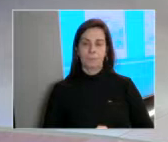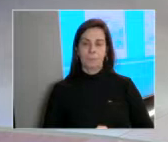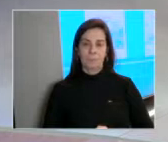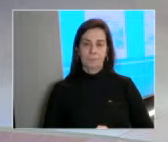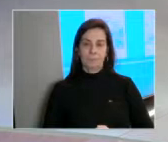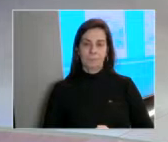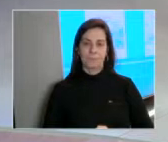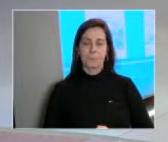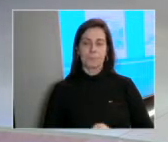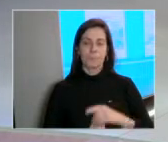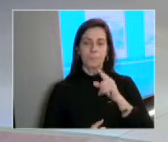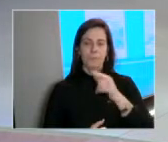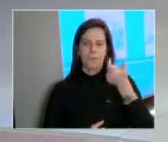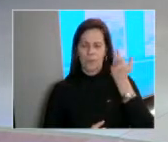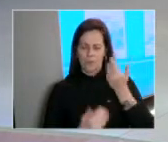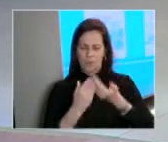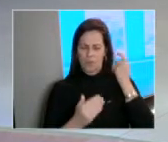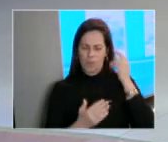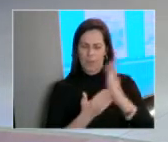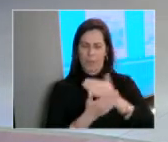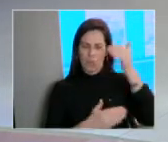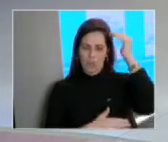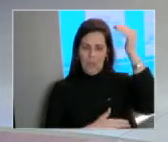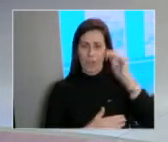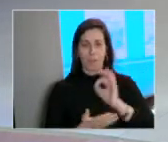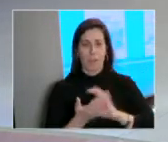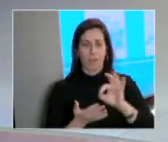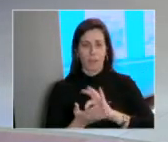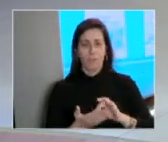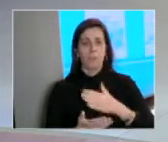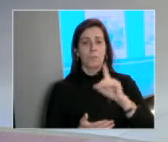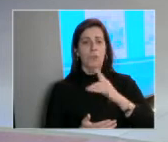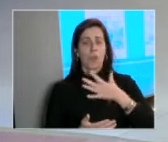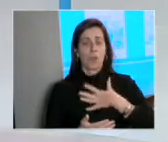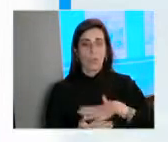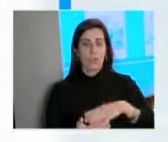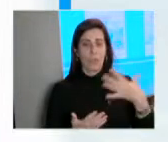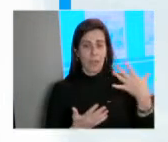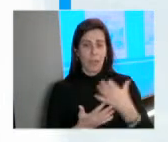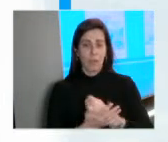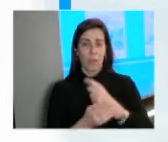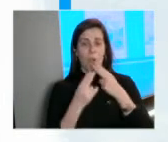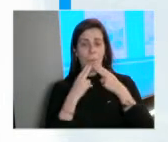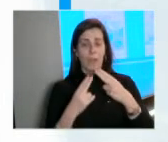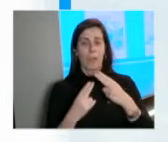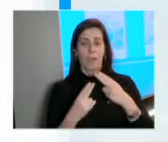יניב, עוד לפני ששמע את החלטתו של בני גנץ, אומר ככה: מועמד שרוצה לנצח עונה לטראמפ.